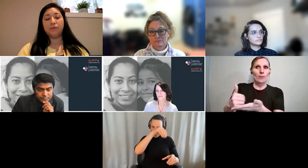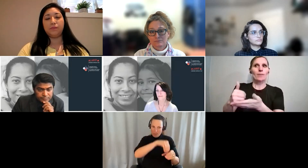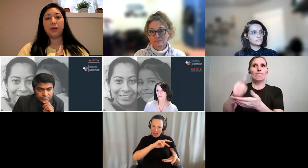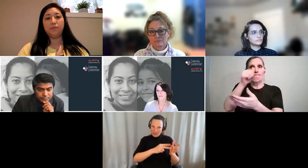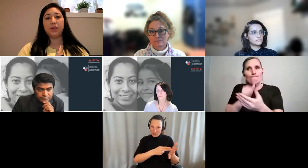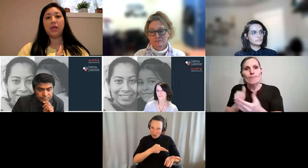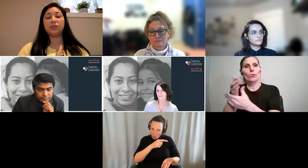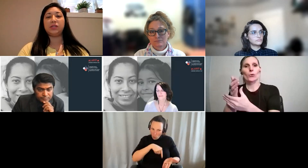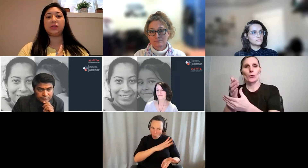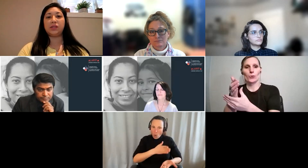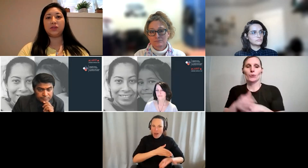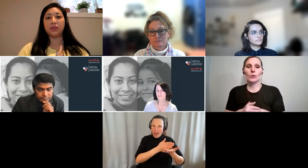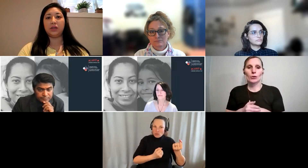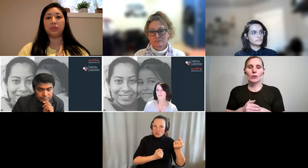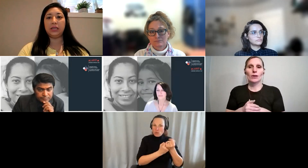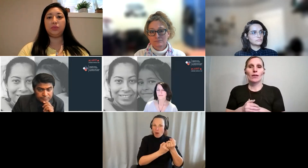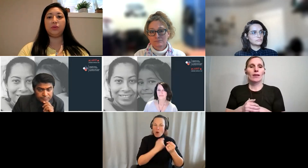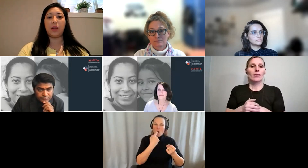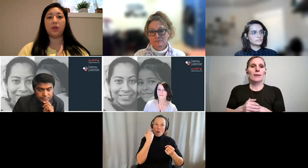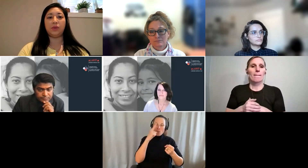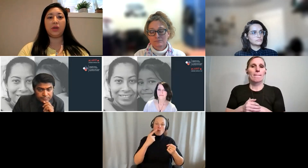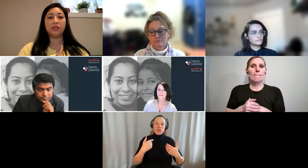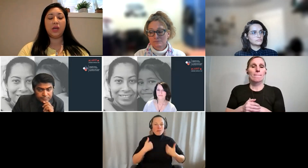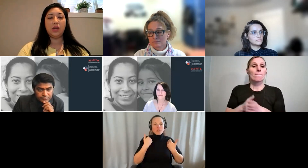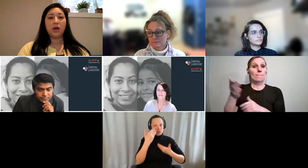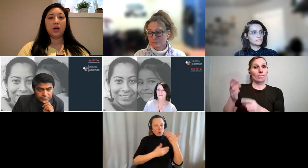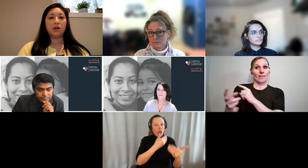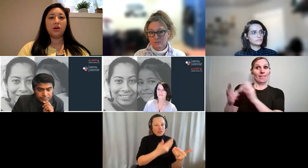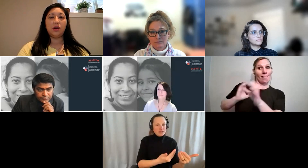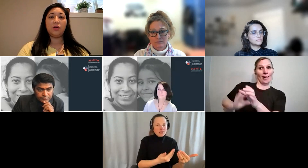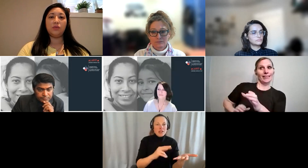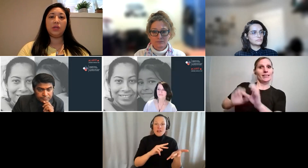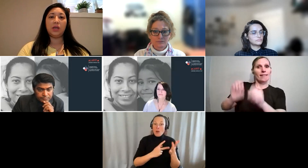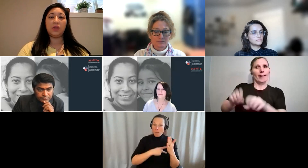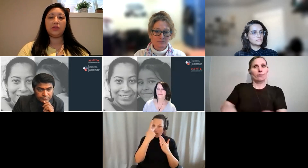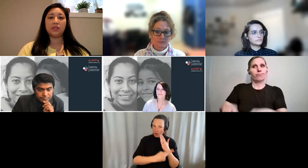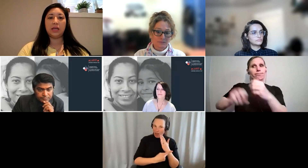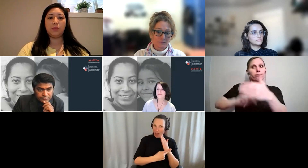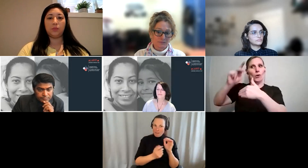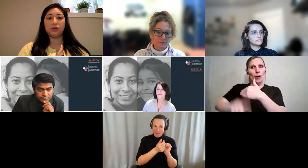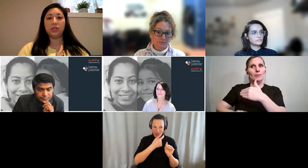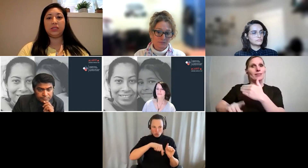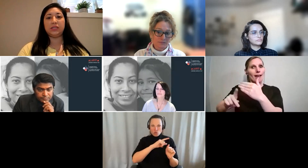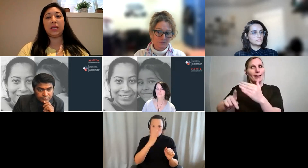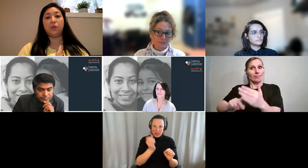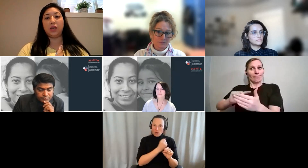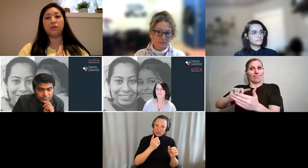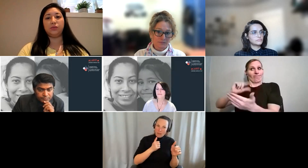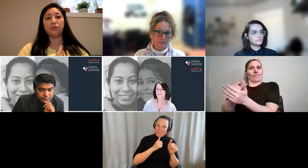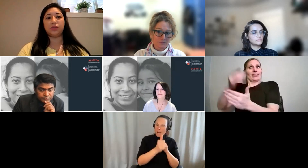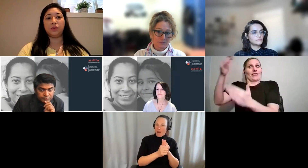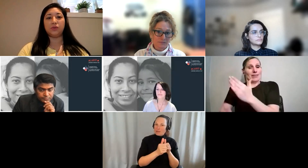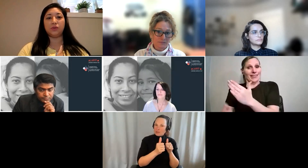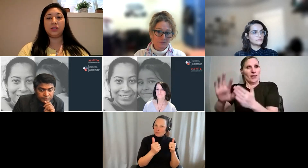En étant capable de compléter les programmes avec nous, non seulement qui ont eu les mêmes opportunités